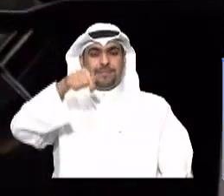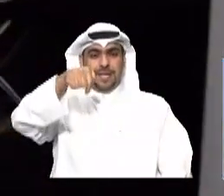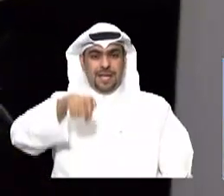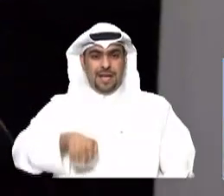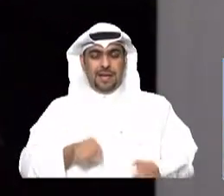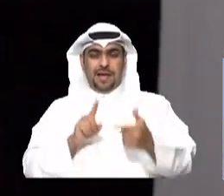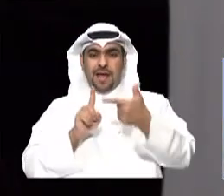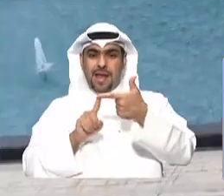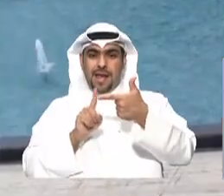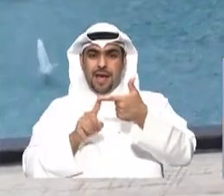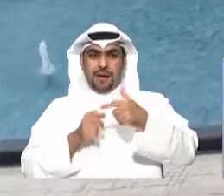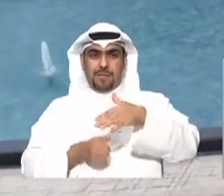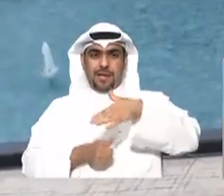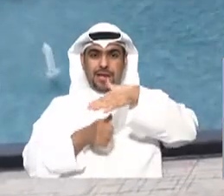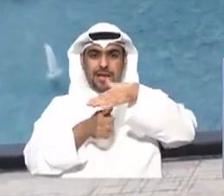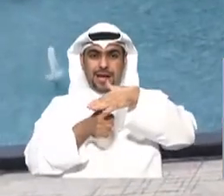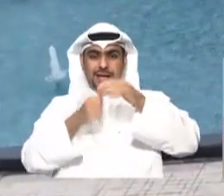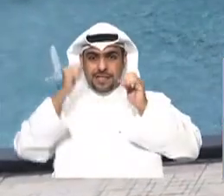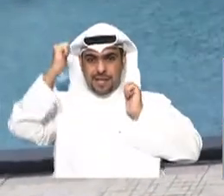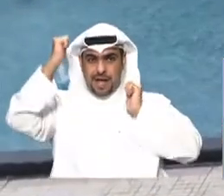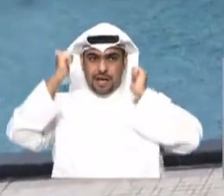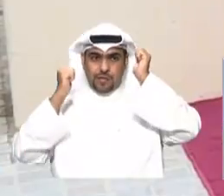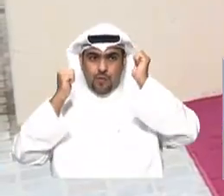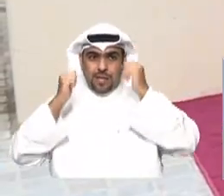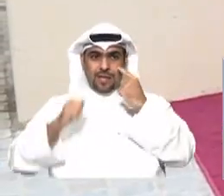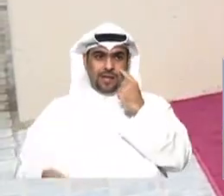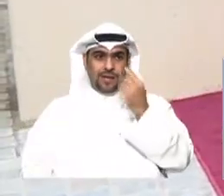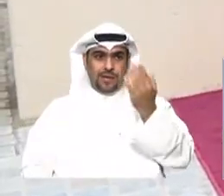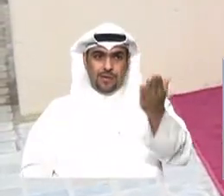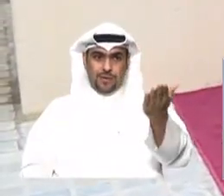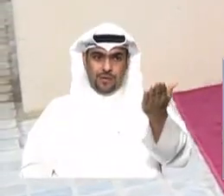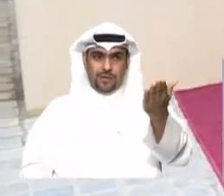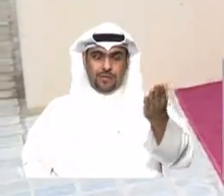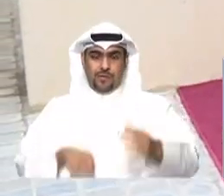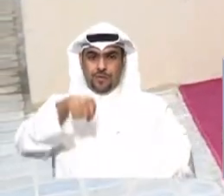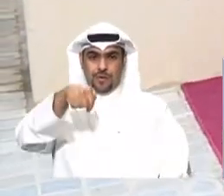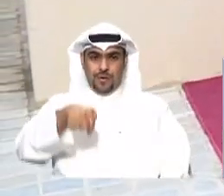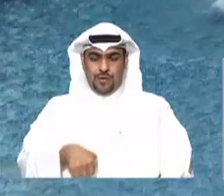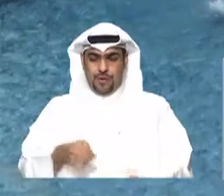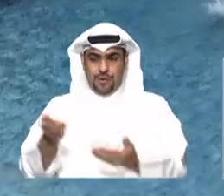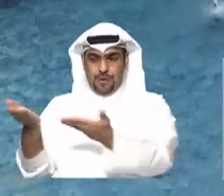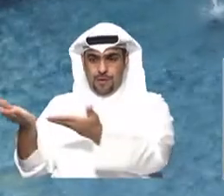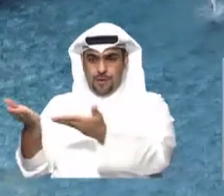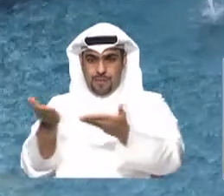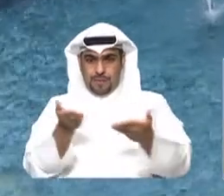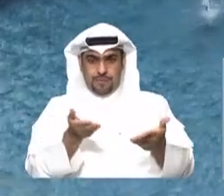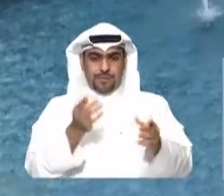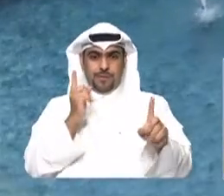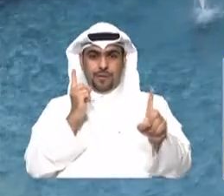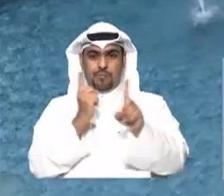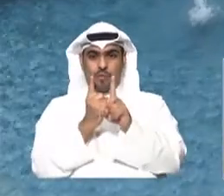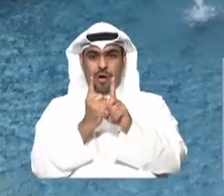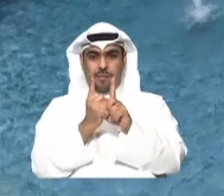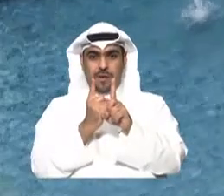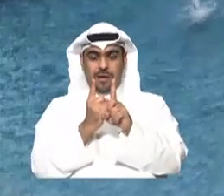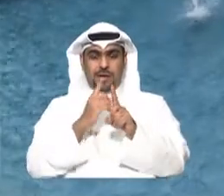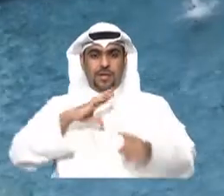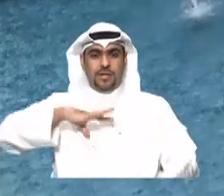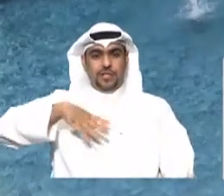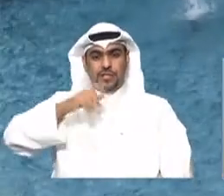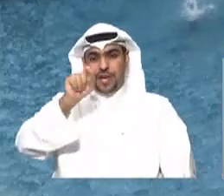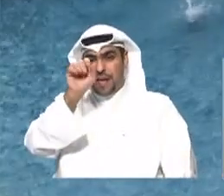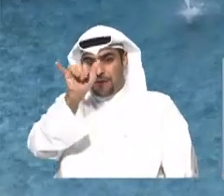الفريق الركن مهندس هاشم عبد الرزاق الرفاعي وكبار القاده والضباط اكد على ضروره التعاون والتنسيق